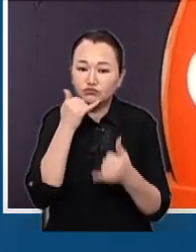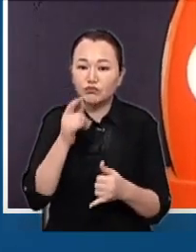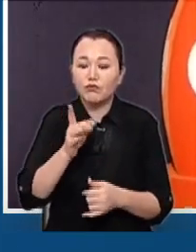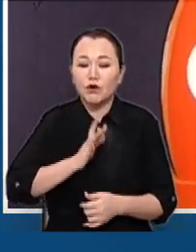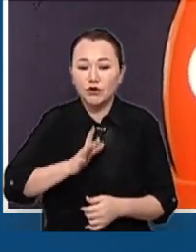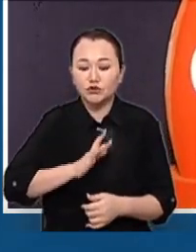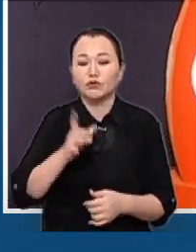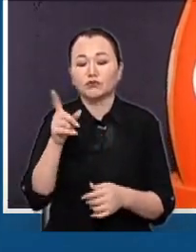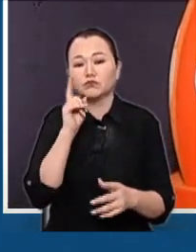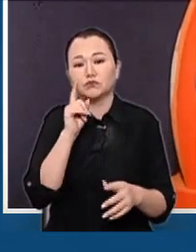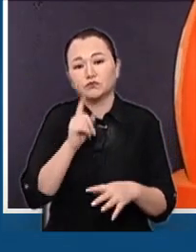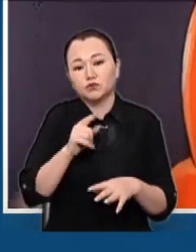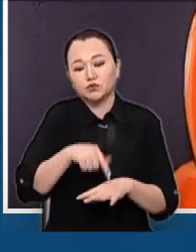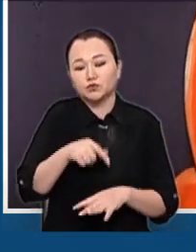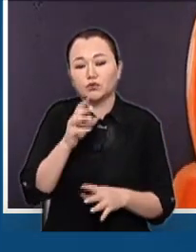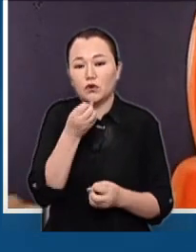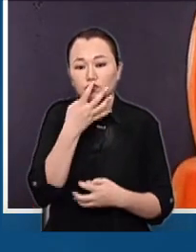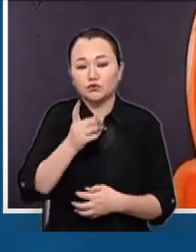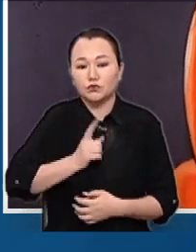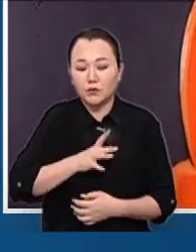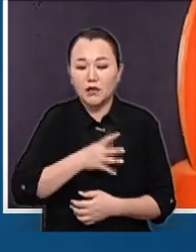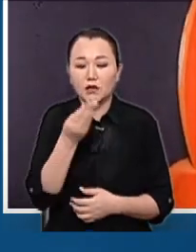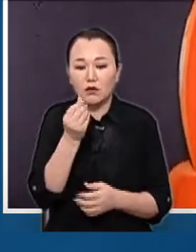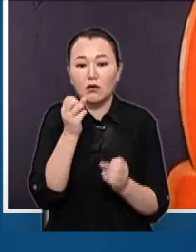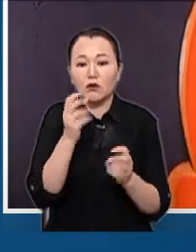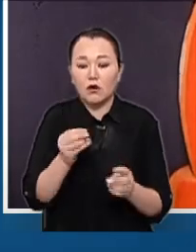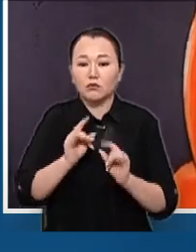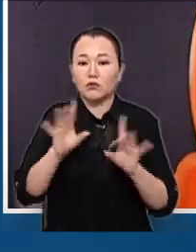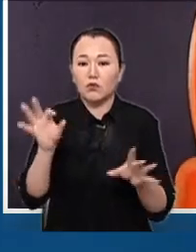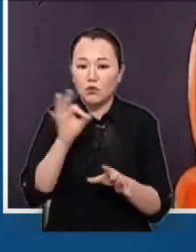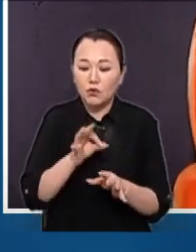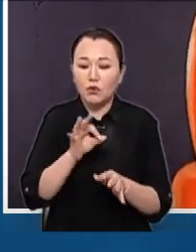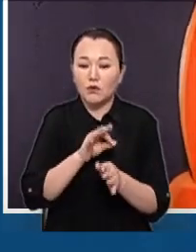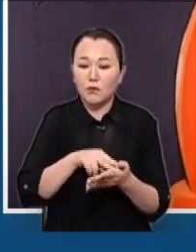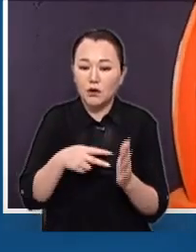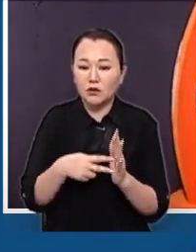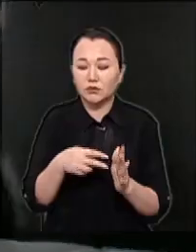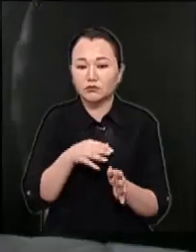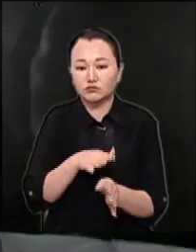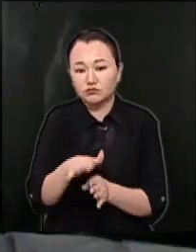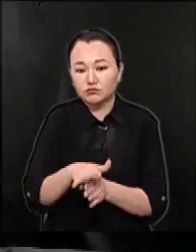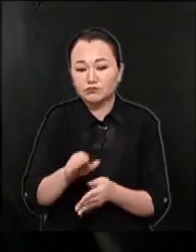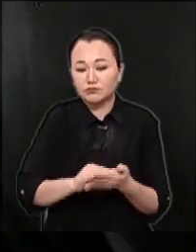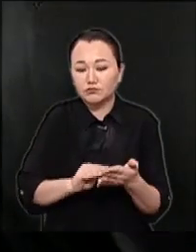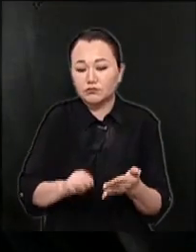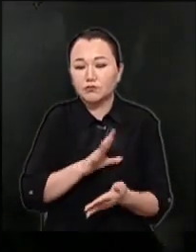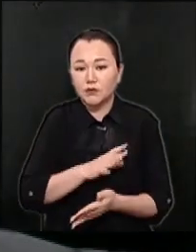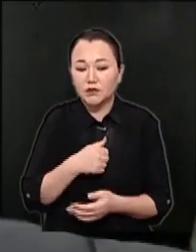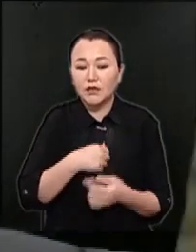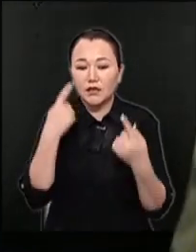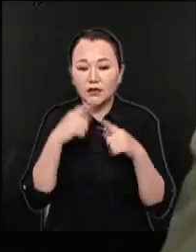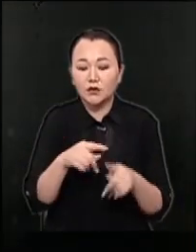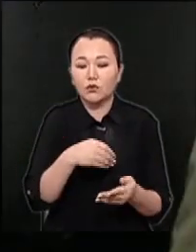сөзге еш күдіктері болмағандар тіпті қаражаттарын қалай жұмсау қажеттігі туралы да жоспарлап қойған. Мен техника алайын